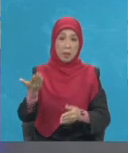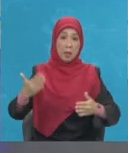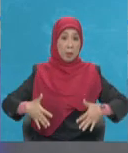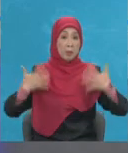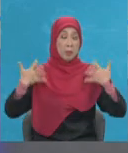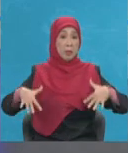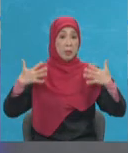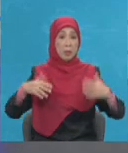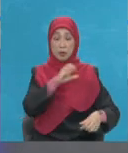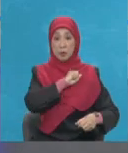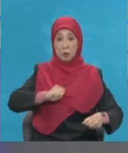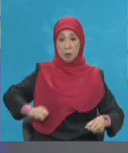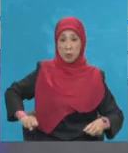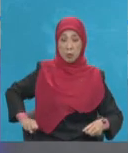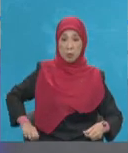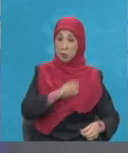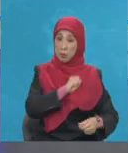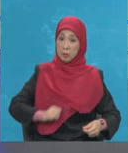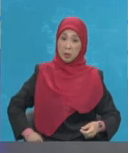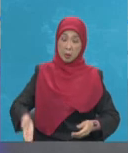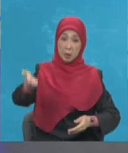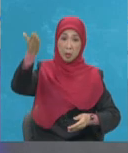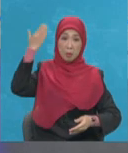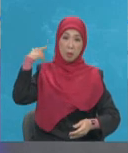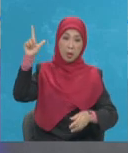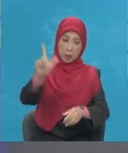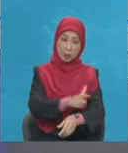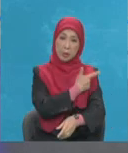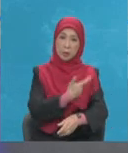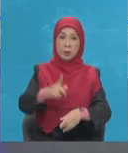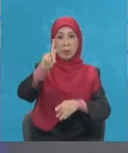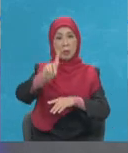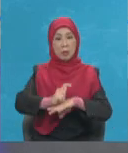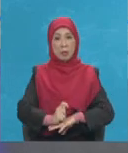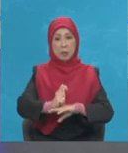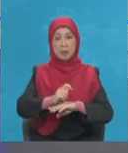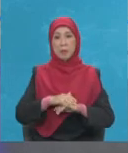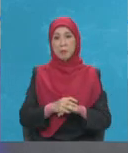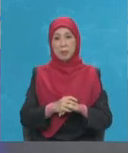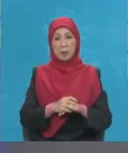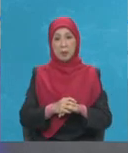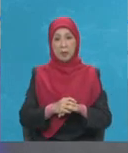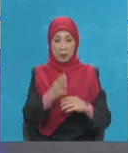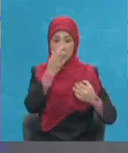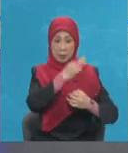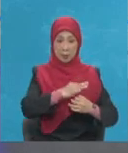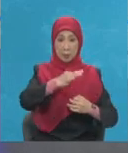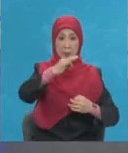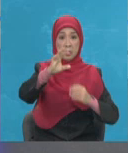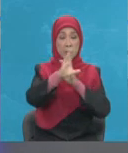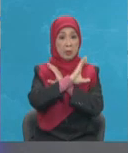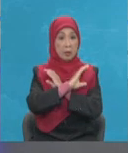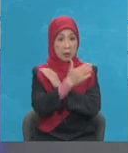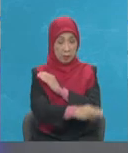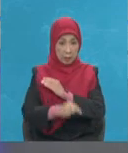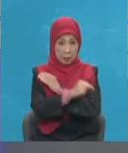kegemilangan pemerintahan Sultan-Sultan Brunei menerusi lagu-lagu tradisional dan patriotik. Dengan semangat patriotik yang